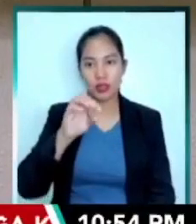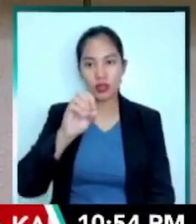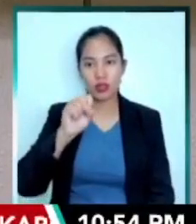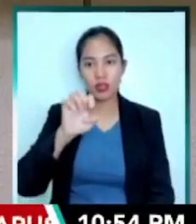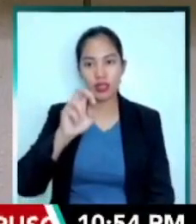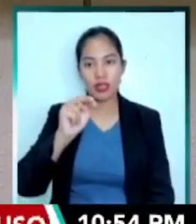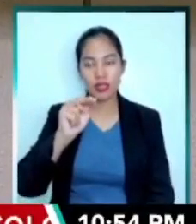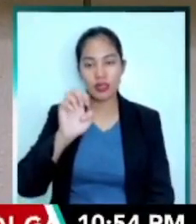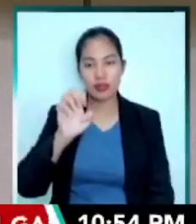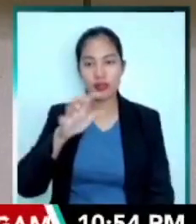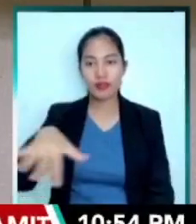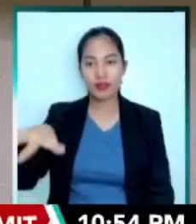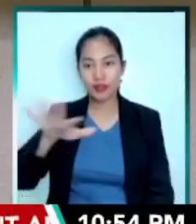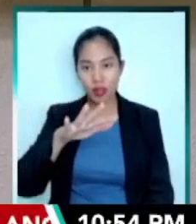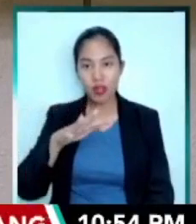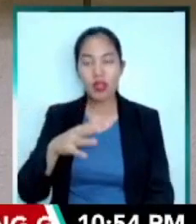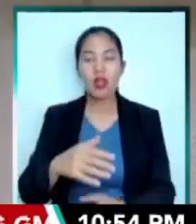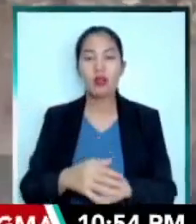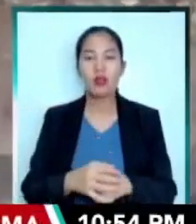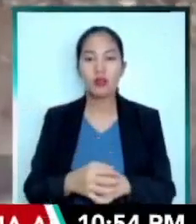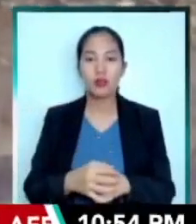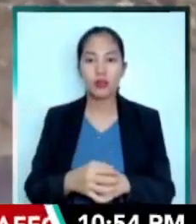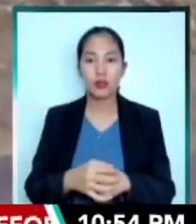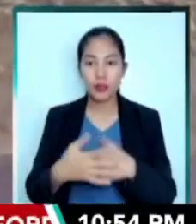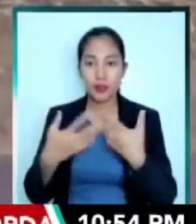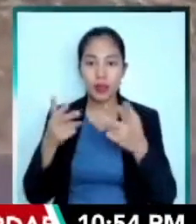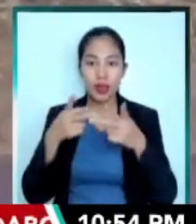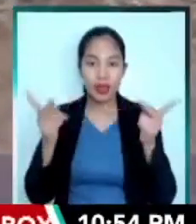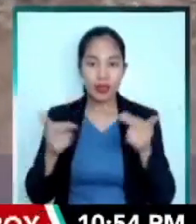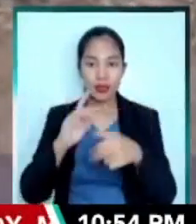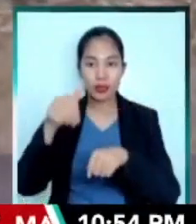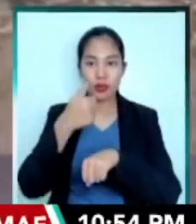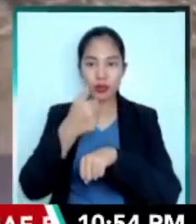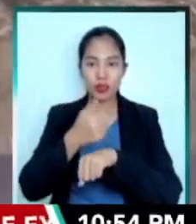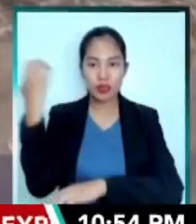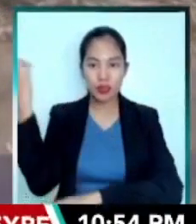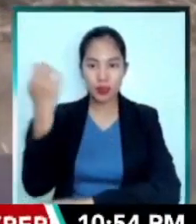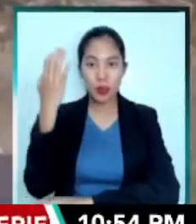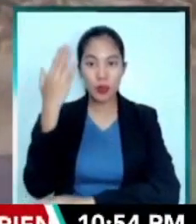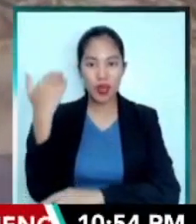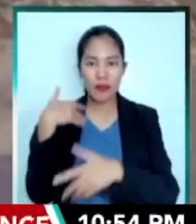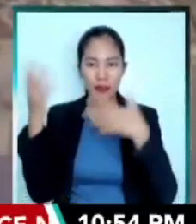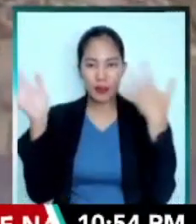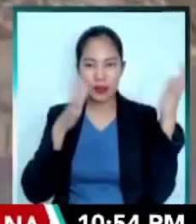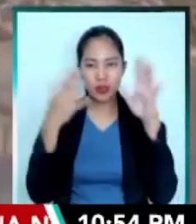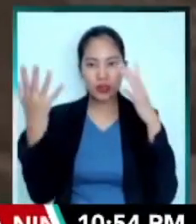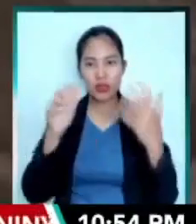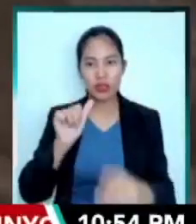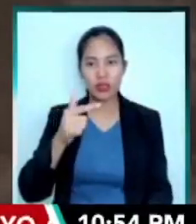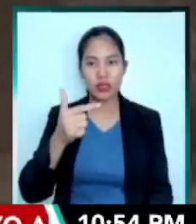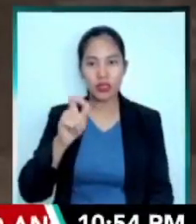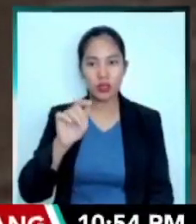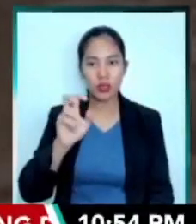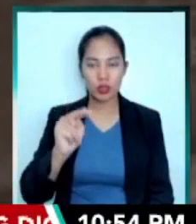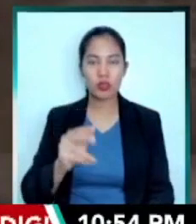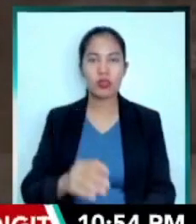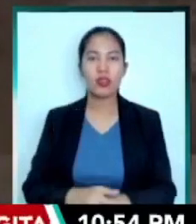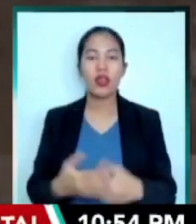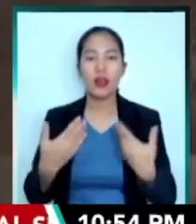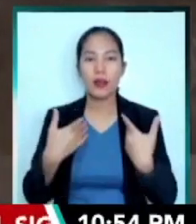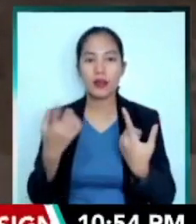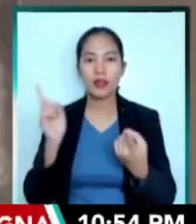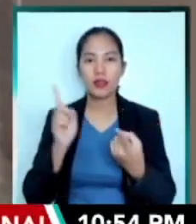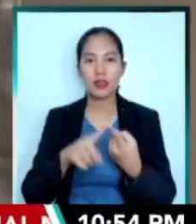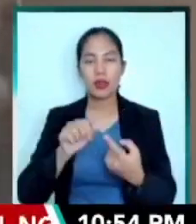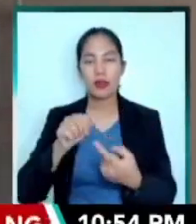matapos hagupitin ng bagyong Agaton. Ayon sa Department of Energy, hanggang April 26, epektibo ang price freeze sa Sara